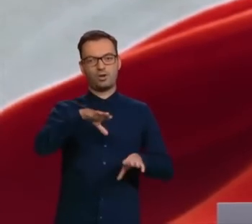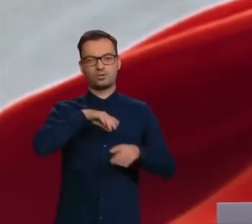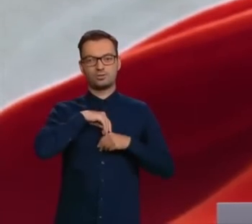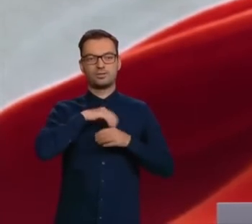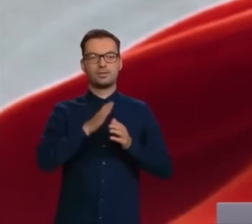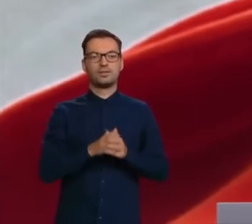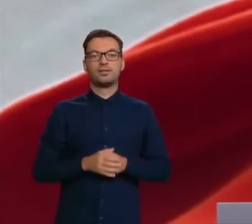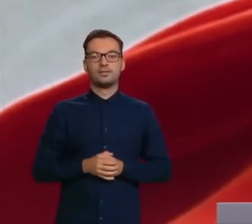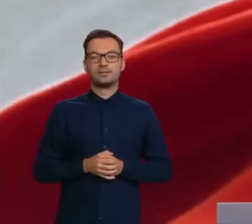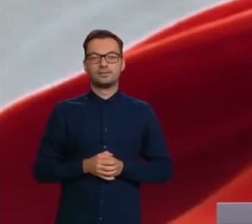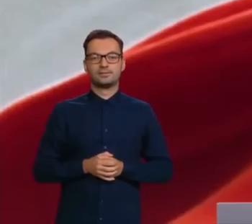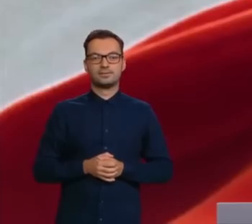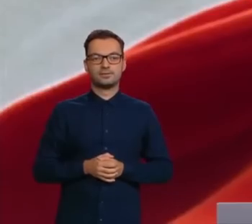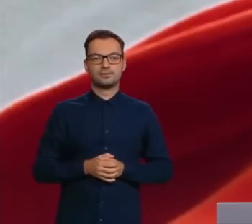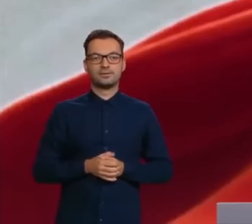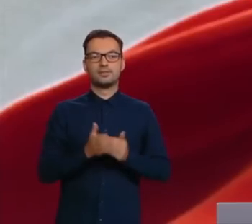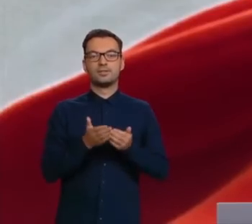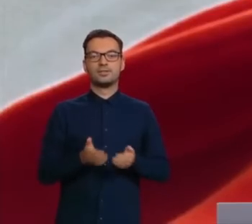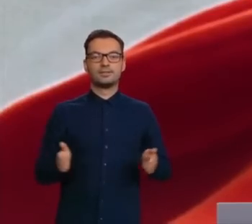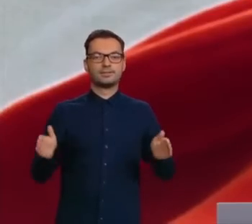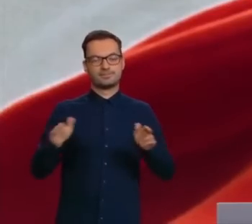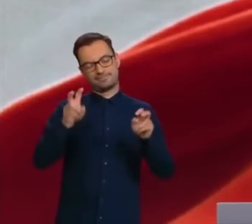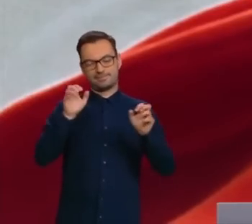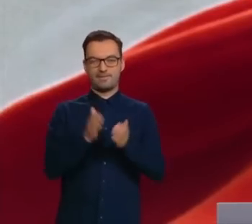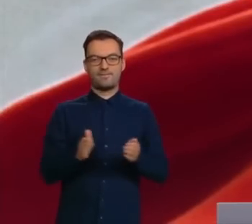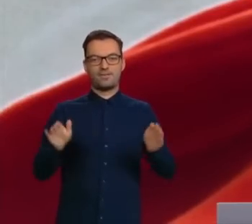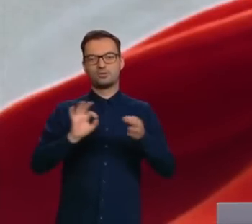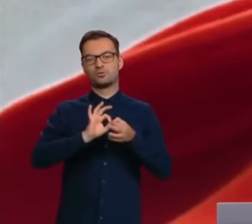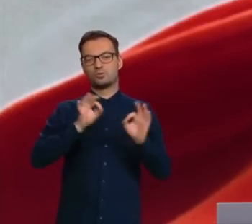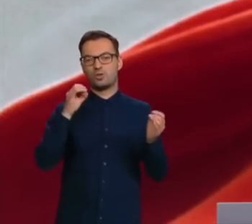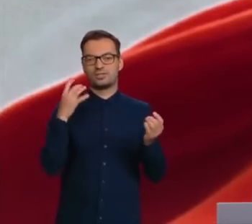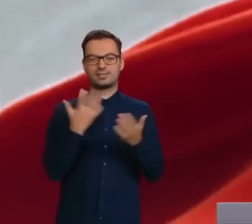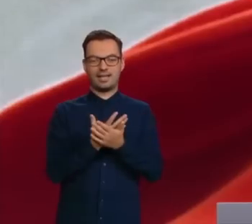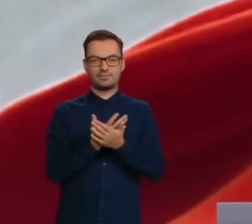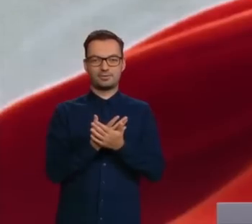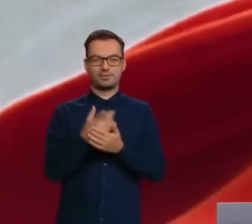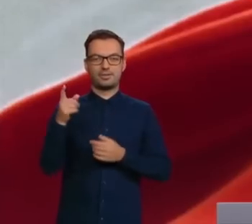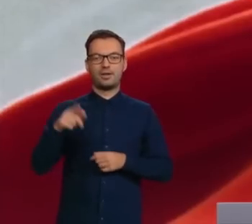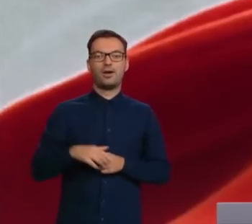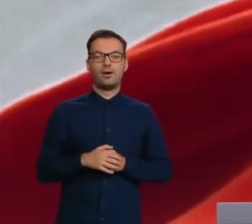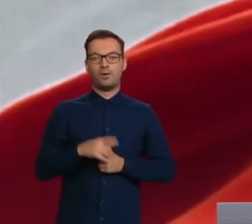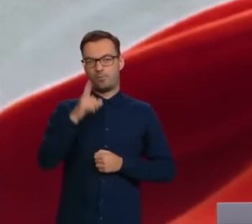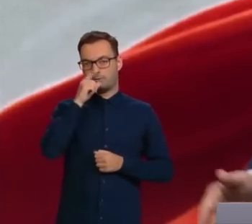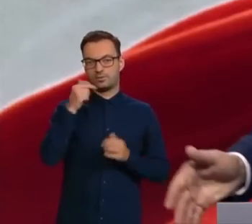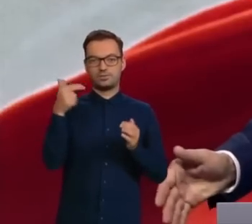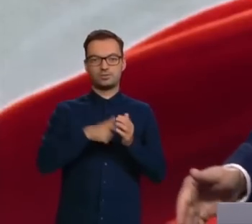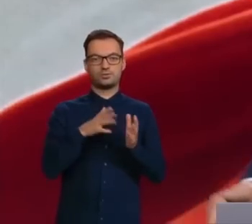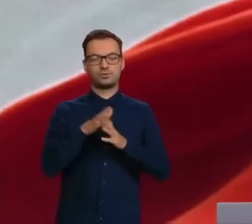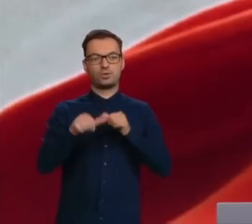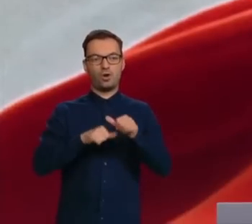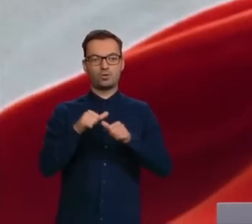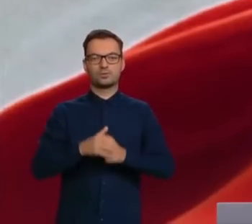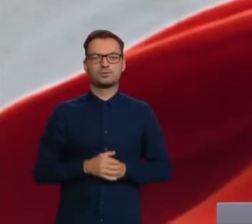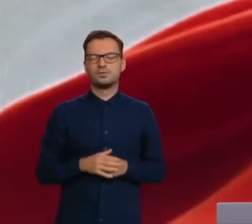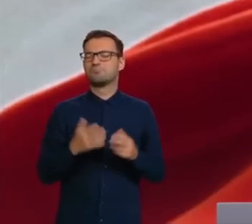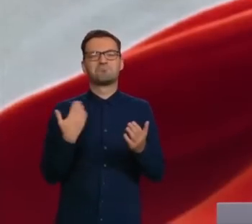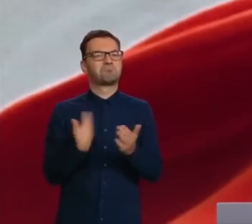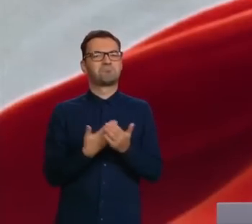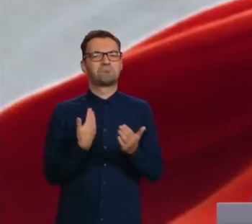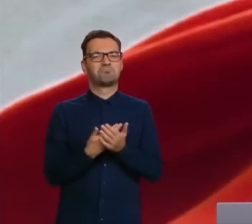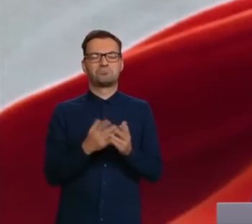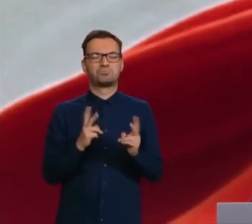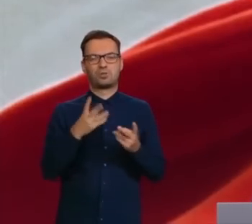wazon ze złotem i srebrem od Putina w 2010 roku. Za co dostał pan ten wazon